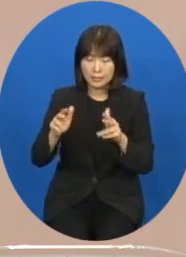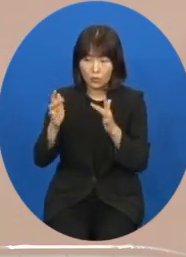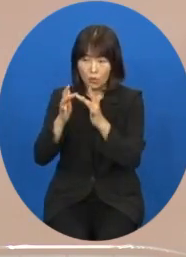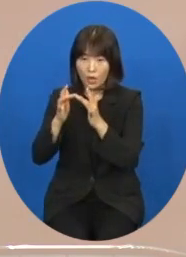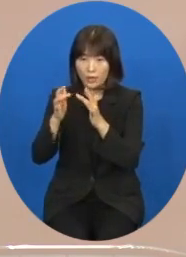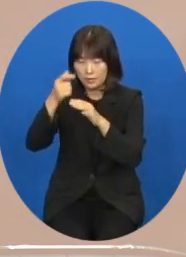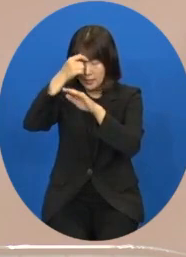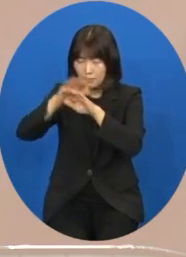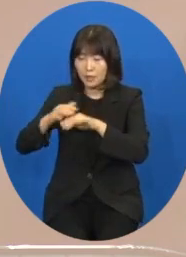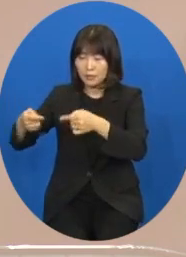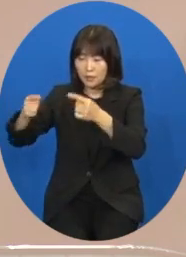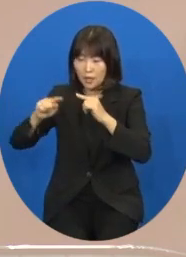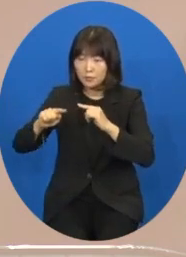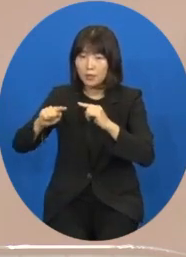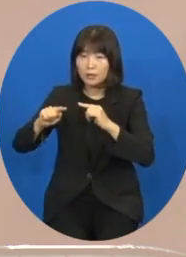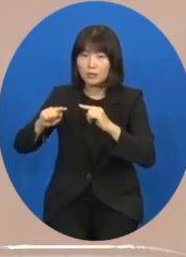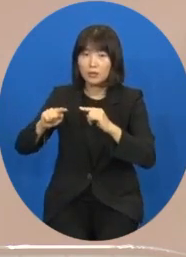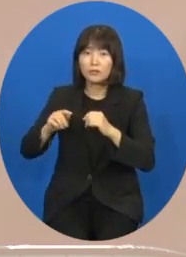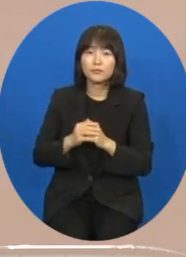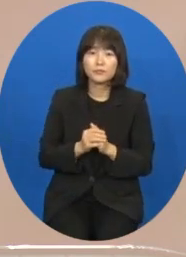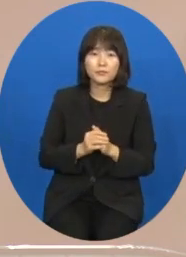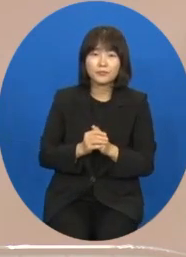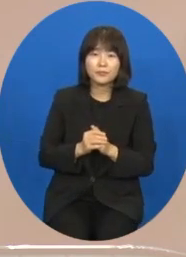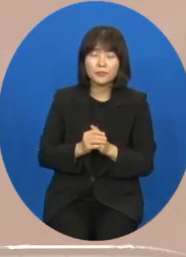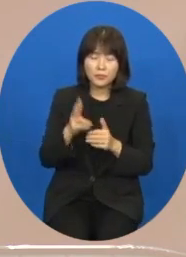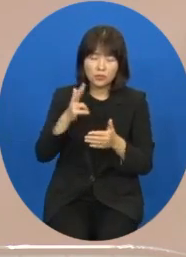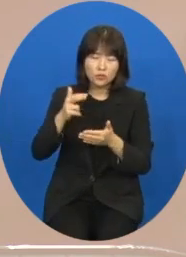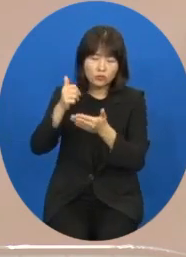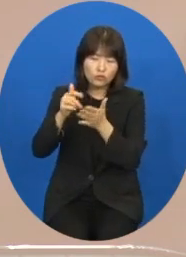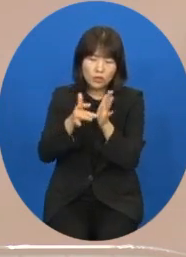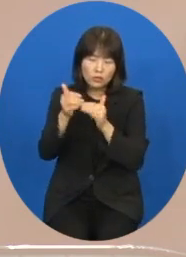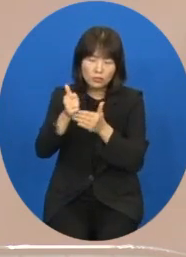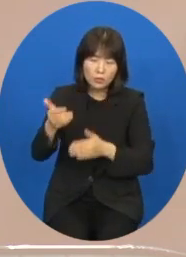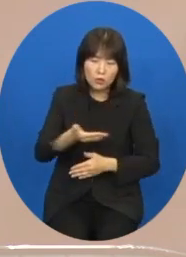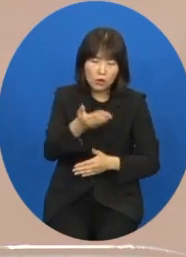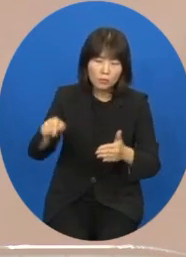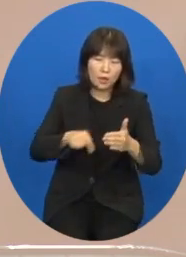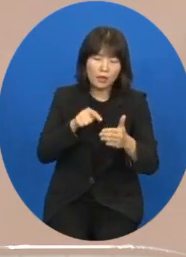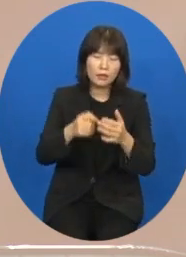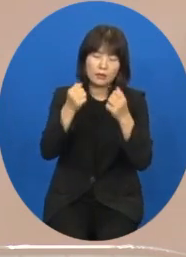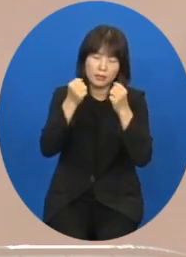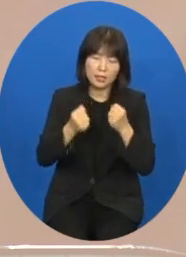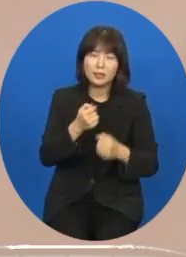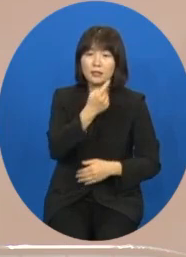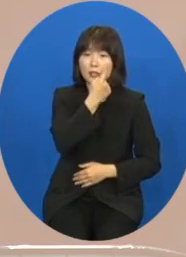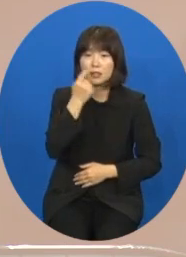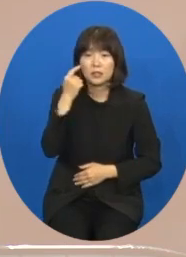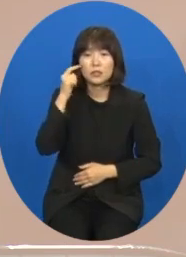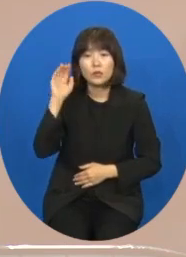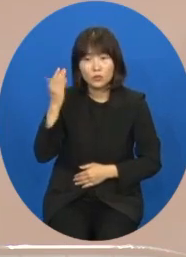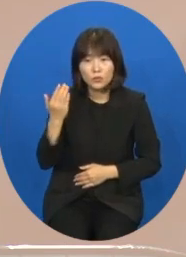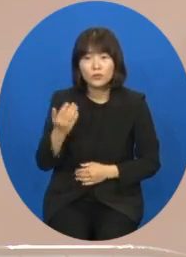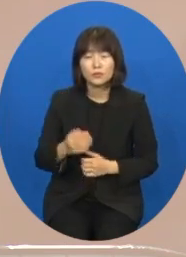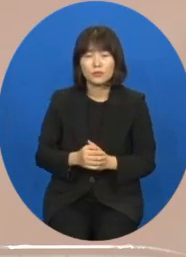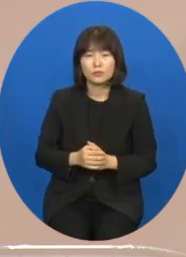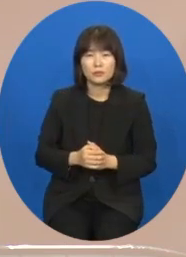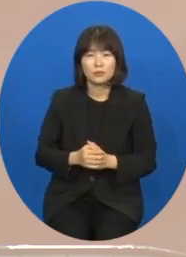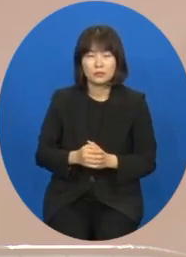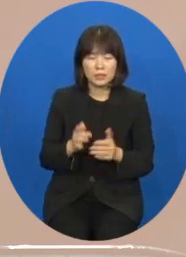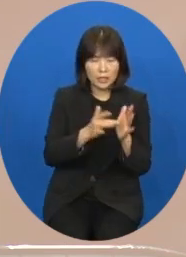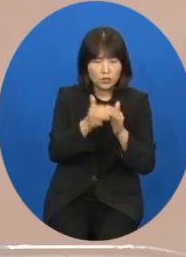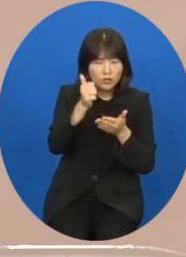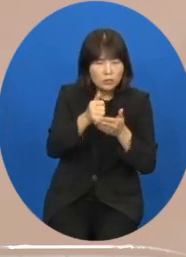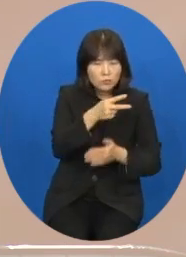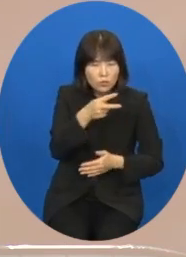집회에 참여하는 것 자체가 주 예수님께서 여러분 안에 계신 증거잖아요. 그 예수님 그분이